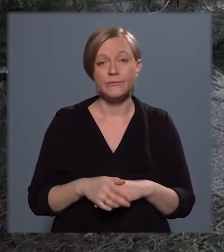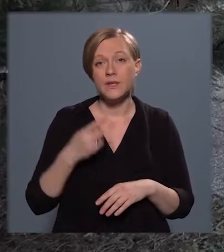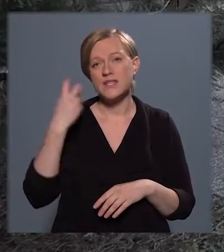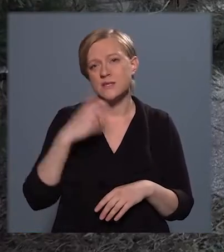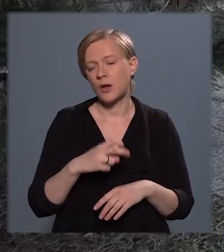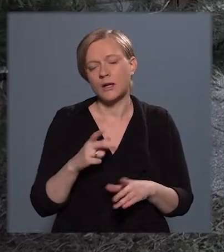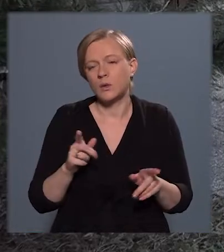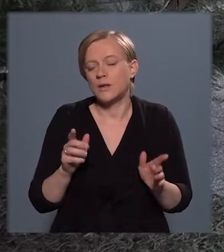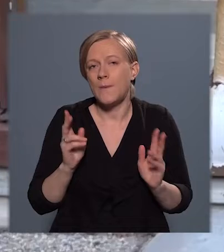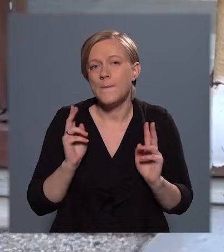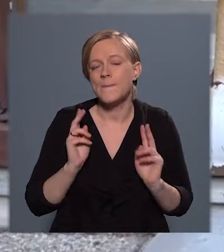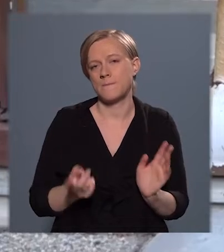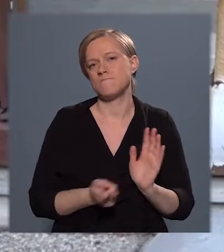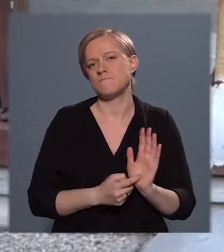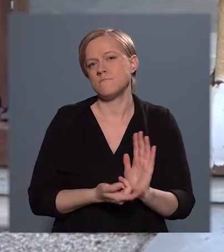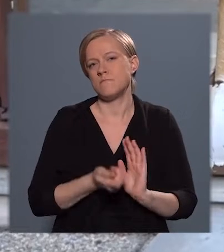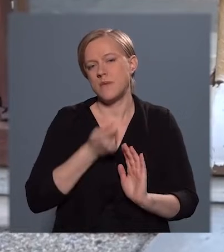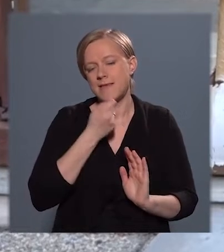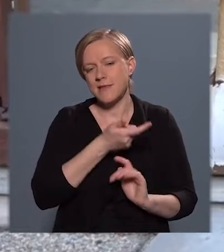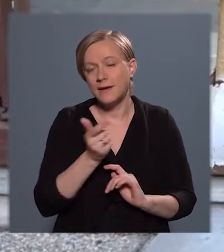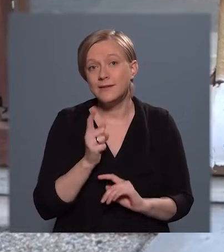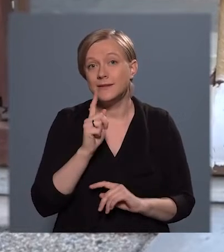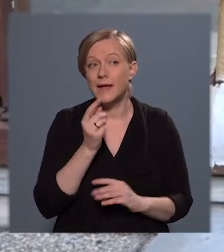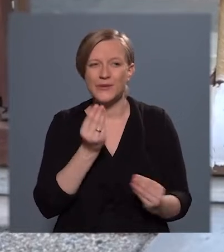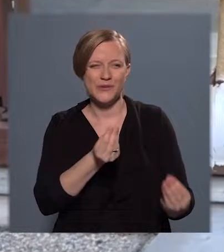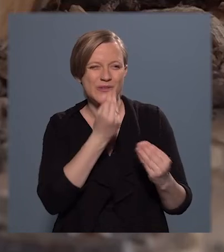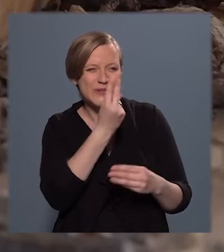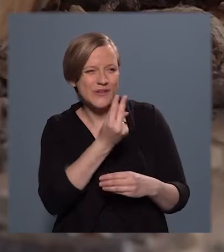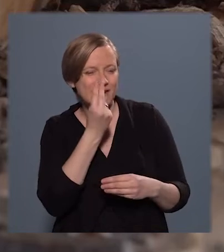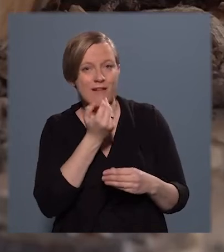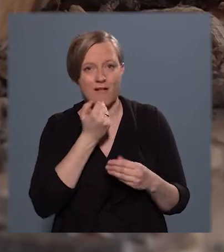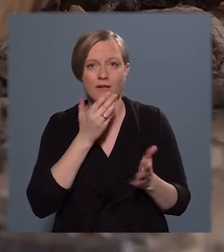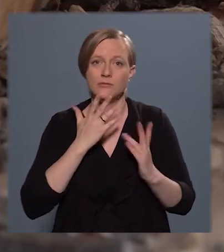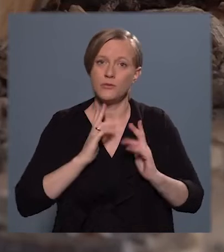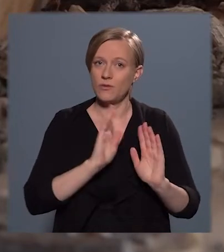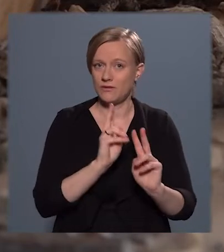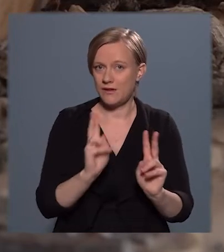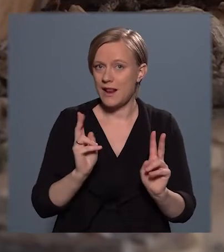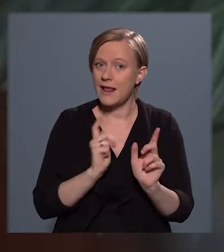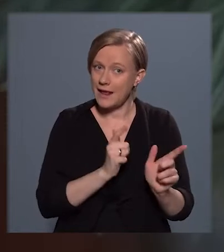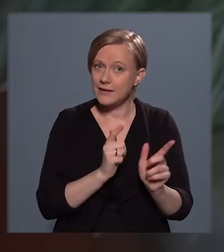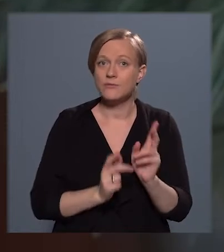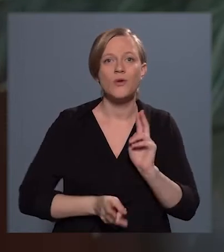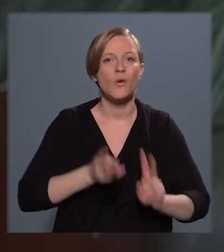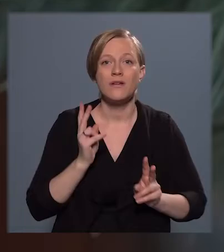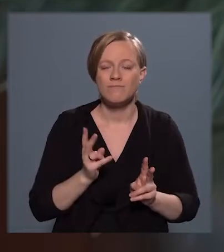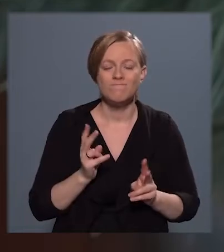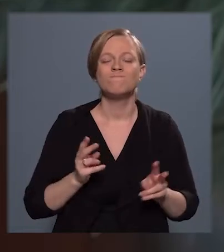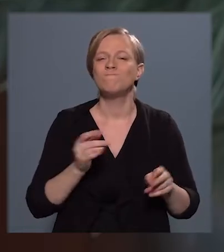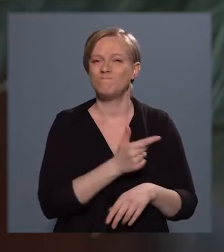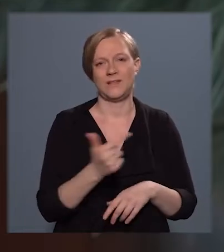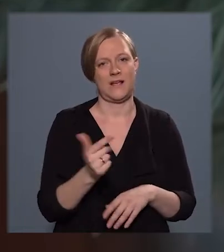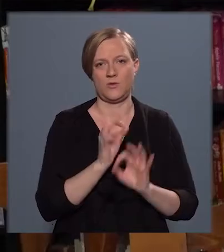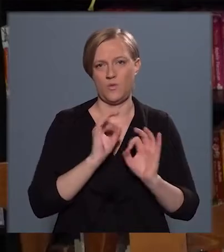nem létszükséglet etetni a madarakat, viszont ha gyönyörködni szeretnénk bennük, nyugodtan megtehetjük, de csak úgy, hogy ezzel mind a két fél